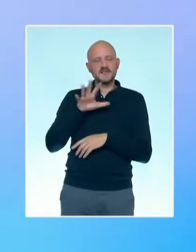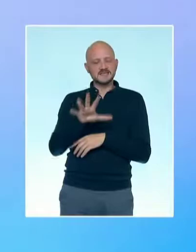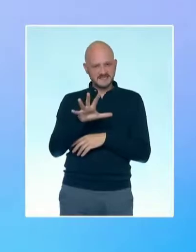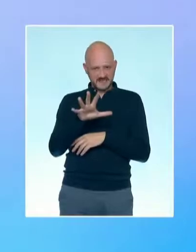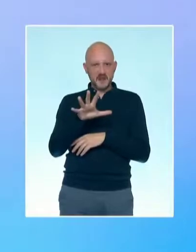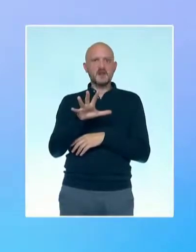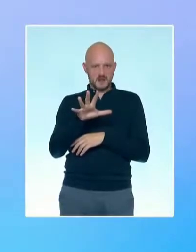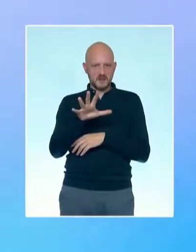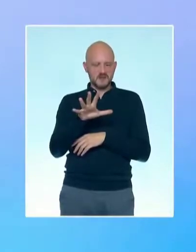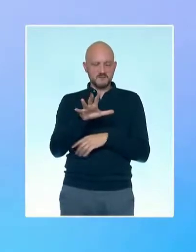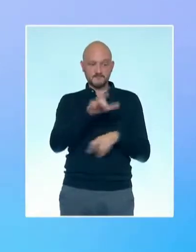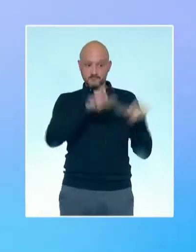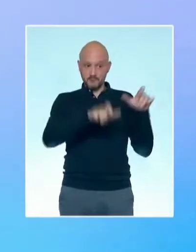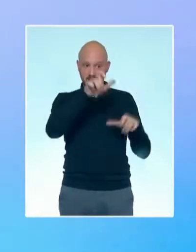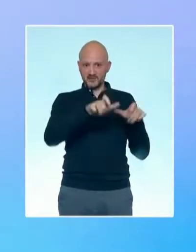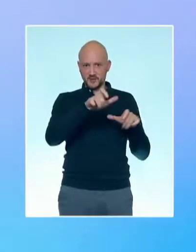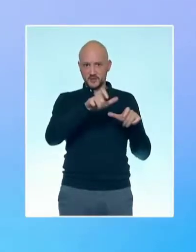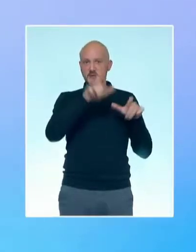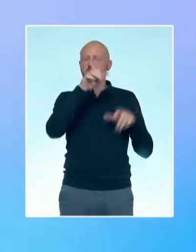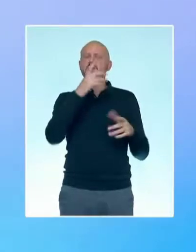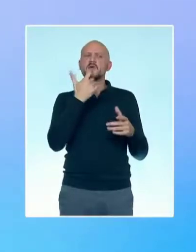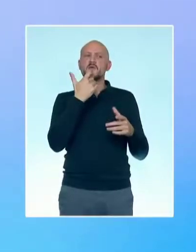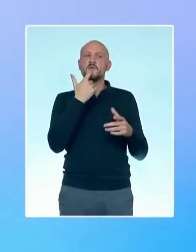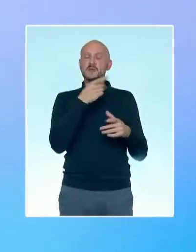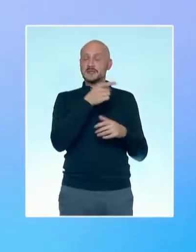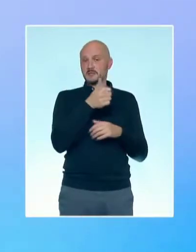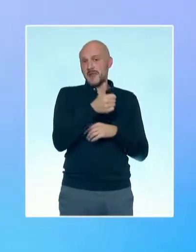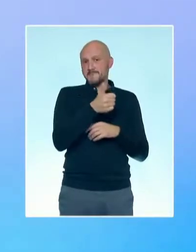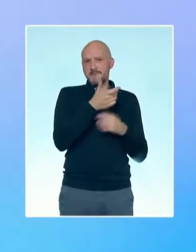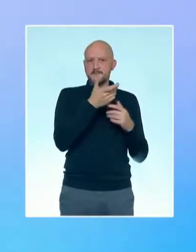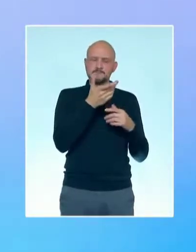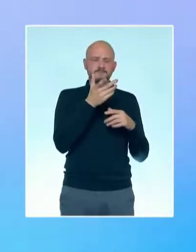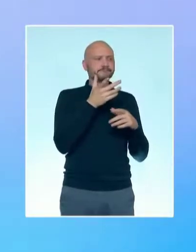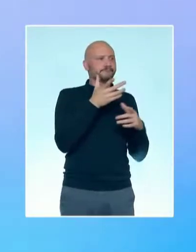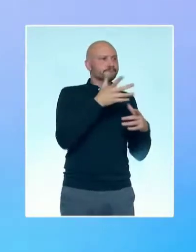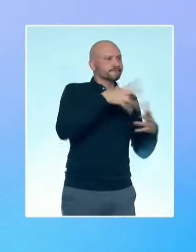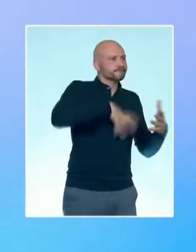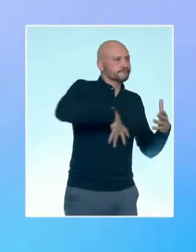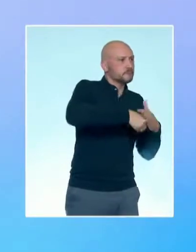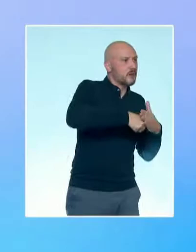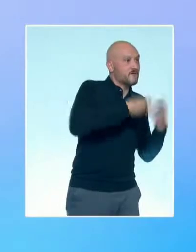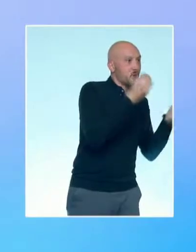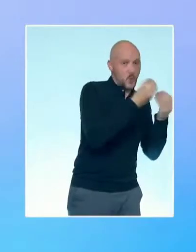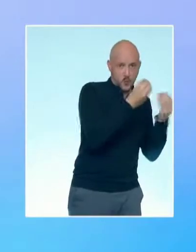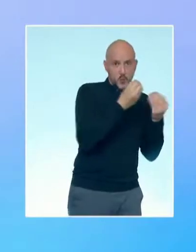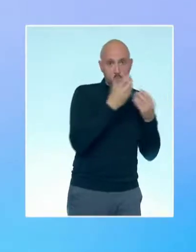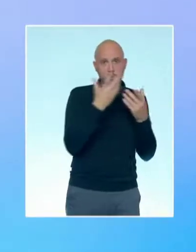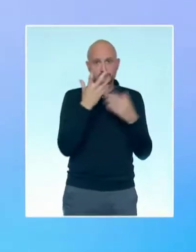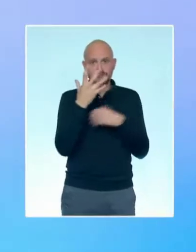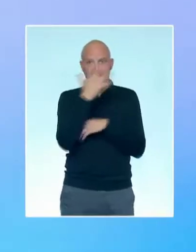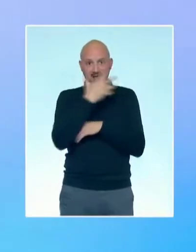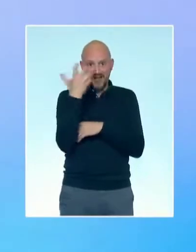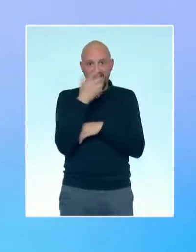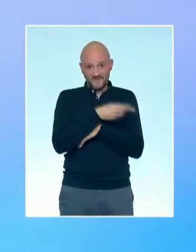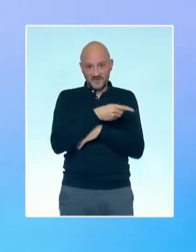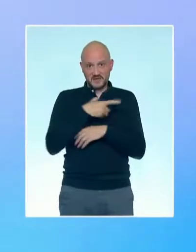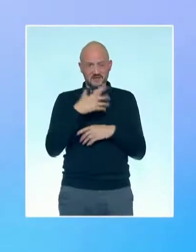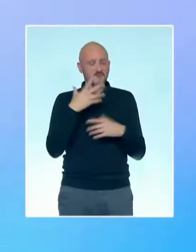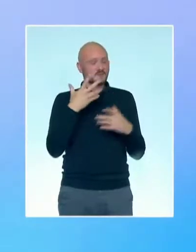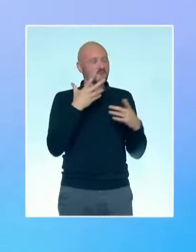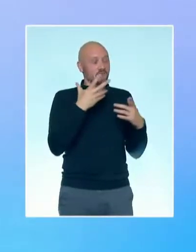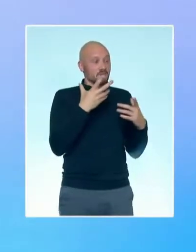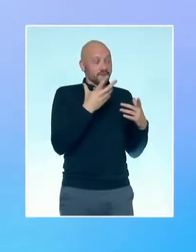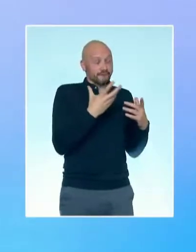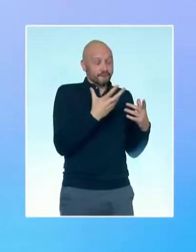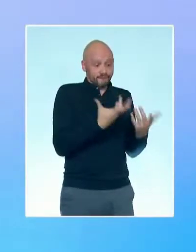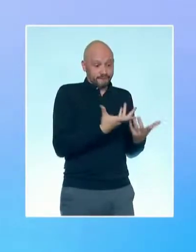Auréalisation. Sont des cas. Je vais y arriver. Que ce sont des personnes qui se sont contaminées essentiellement dans les pays d'Afrique australe où ce variant est apparu.